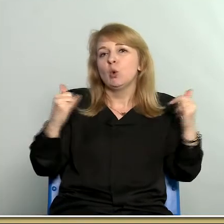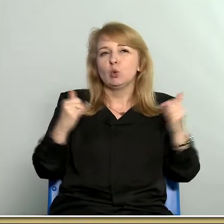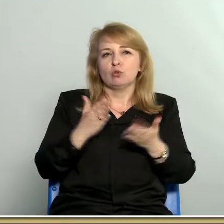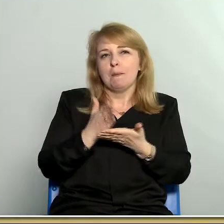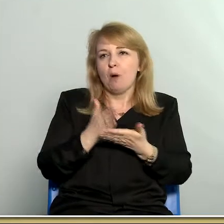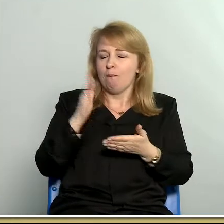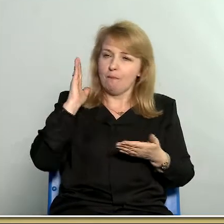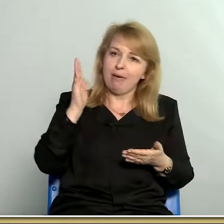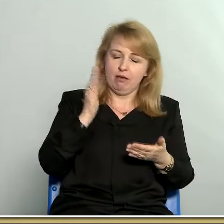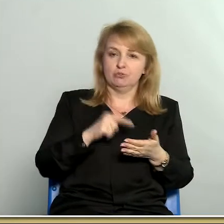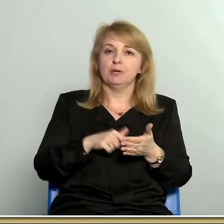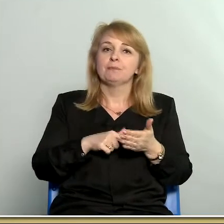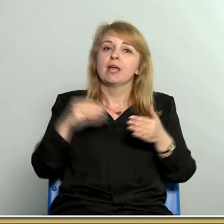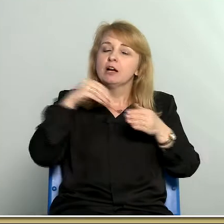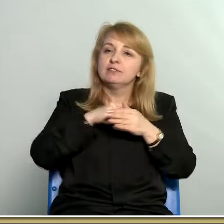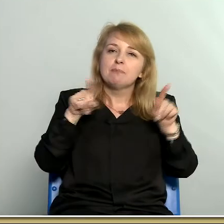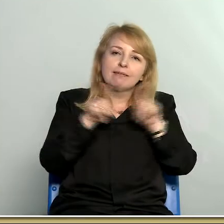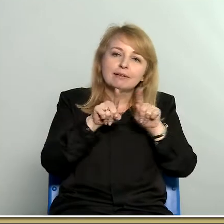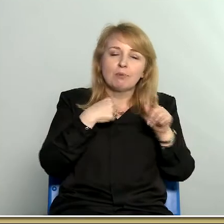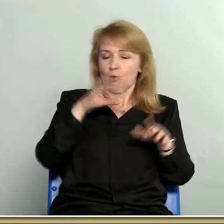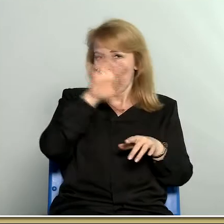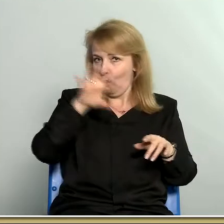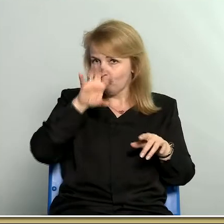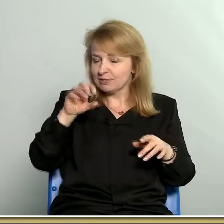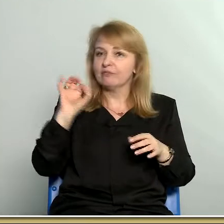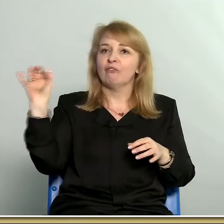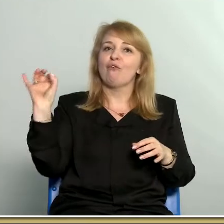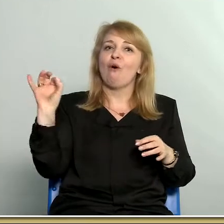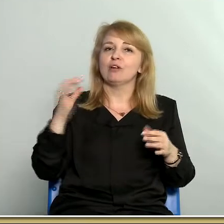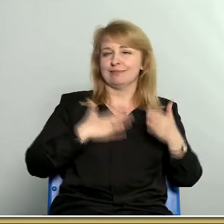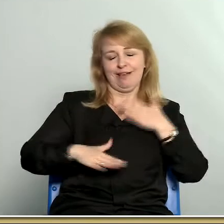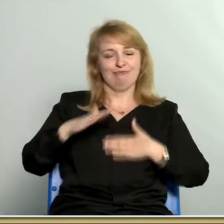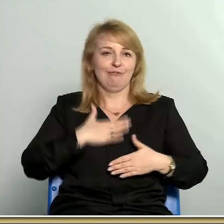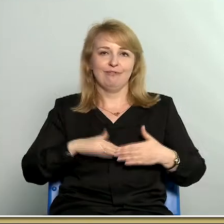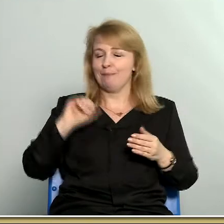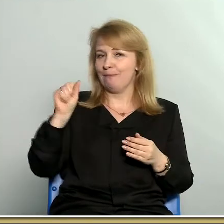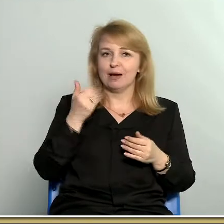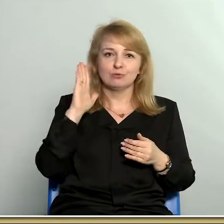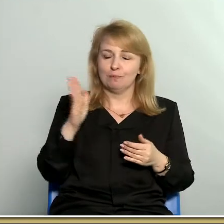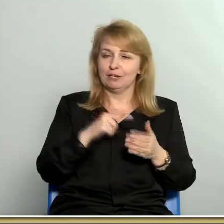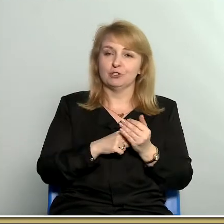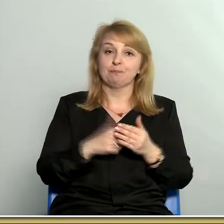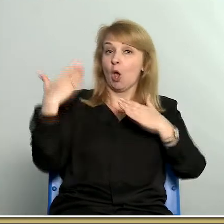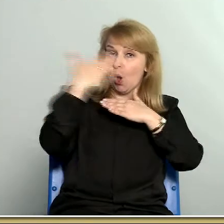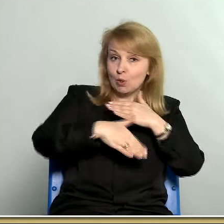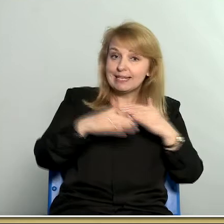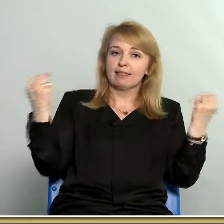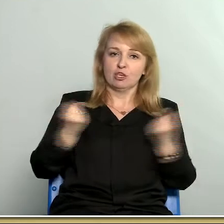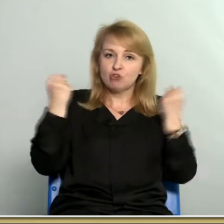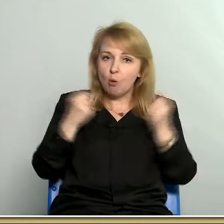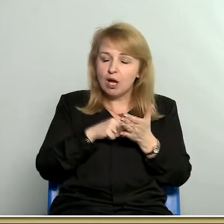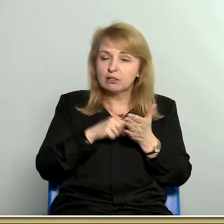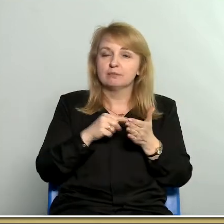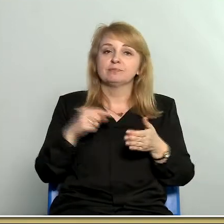na co także myślę, że będą, patrząc na tę lokację, na priorytet, zadowalające środki. I ostatnie działanie w